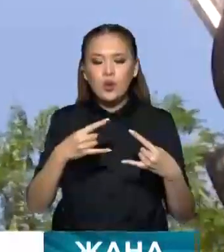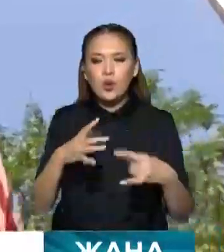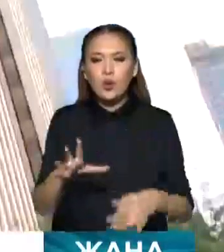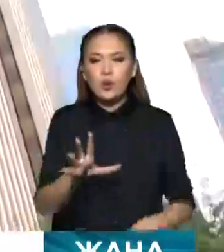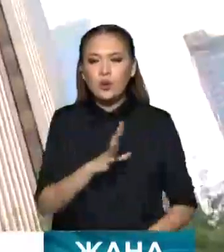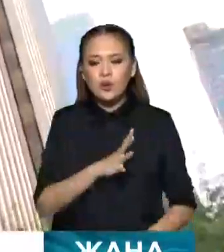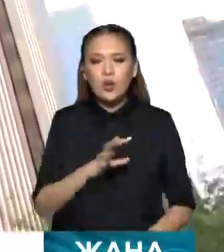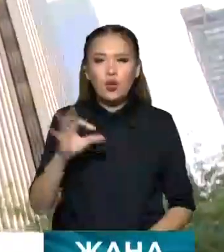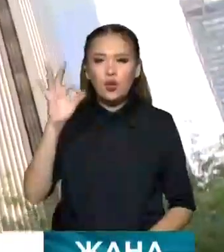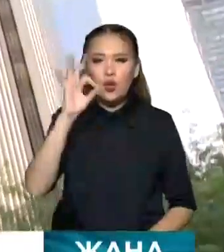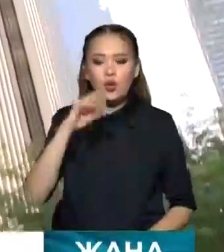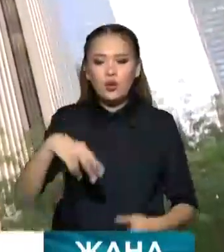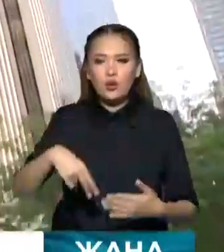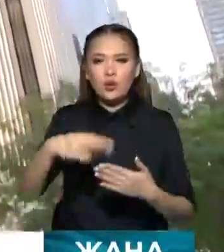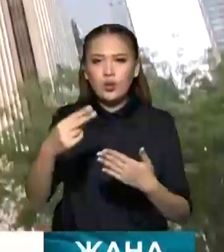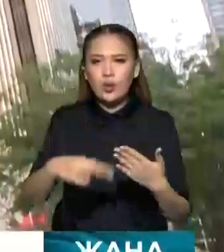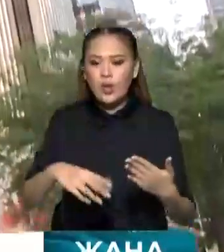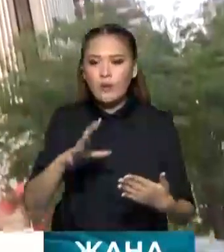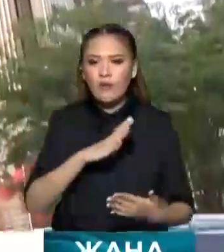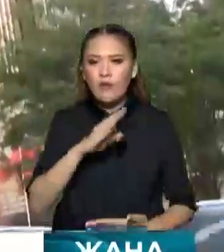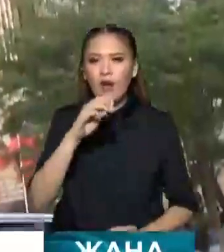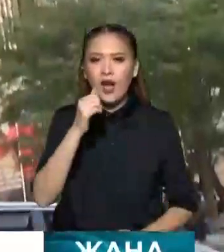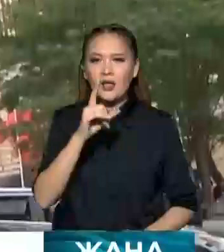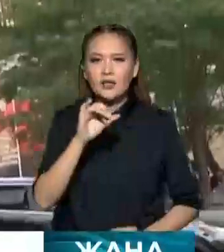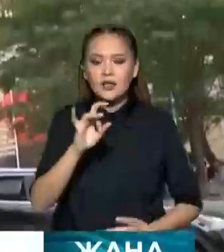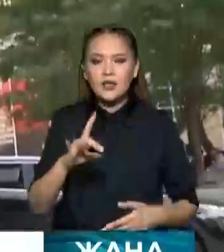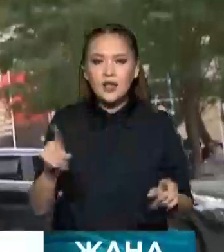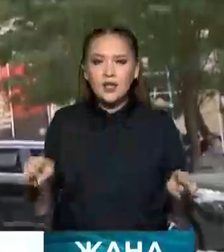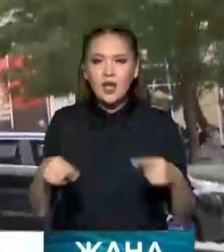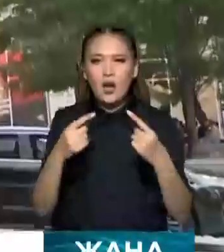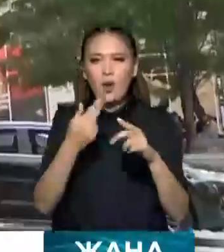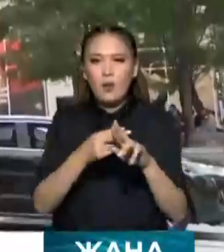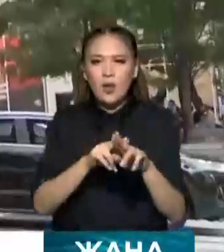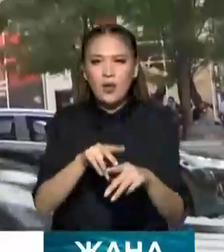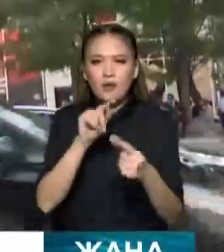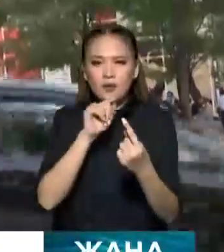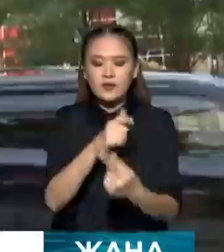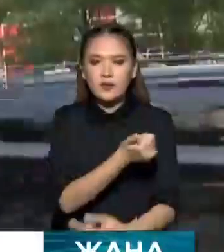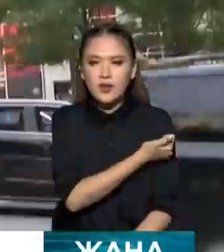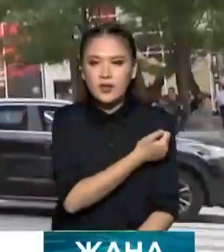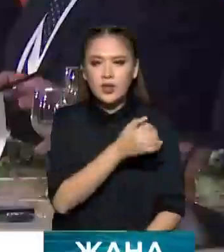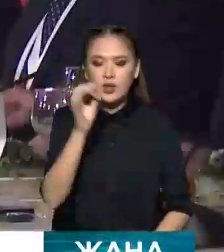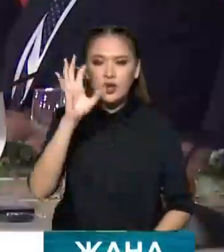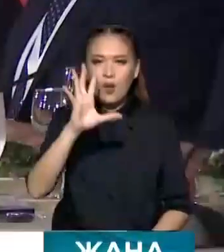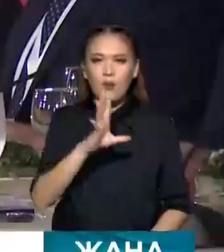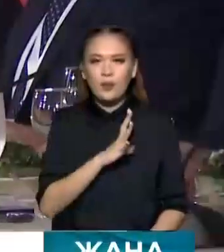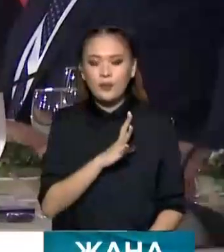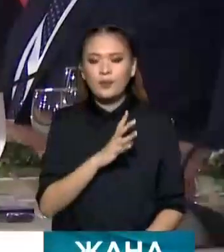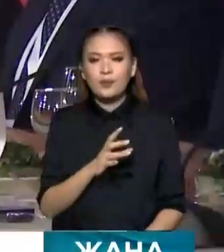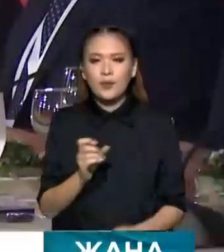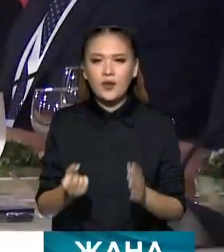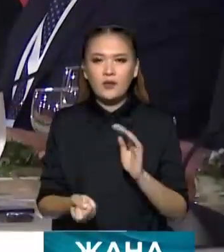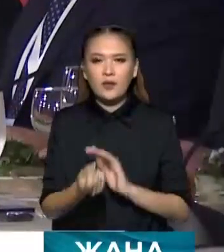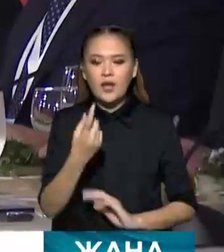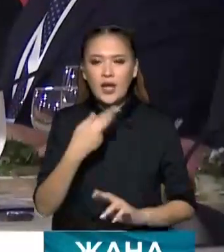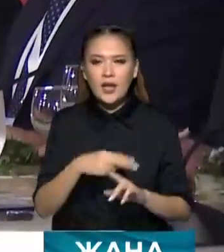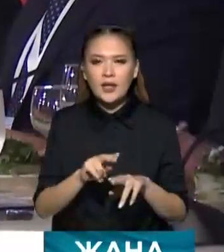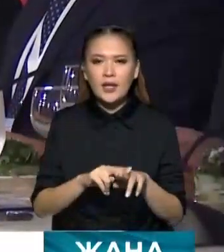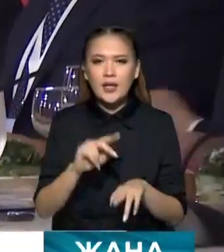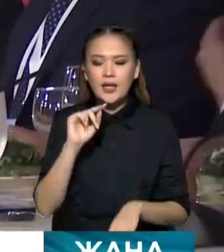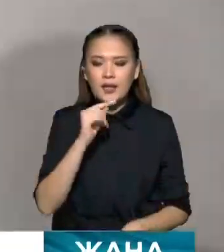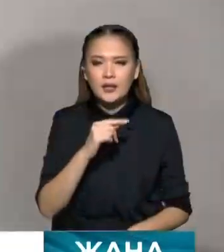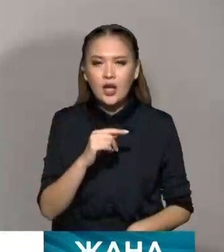қатысты меморандумға қол қойды. Ал Pfizer-мен бірігіп пневмококқа қарсы вакцина әзірлейтін болдық. Энергетика,